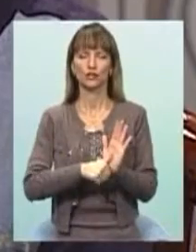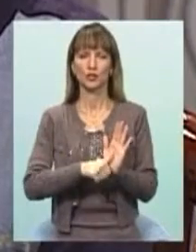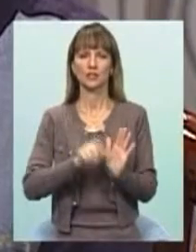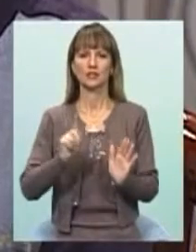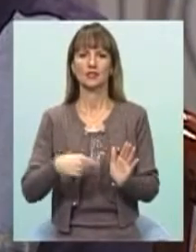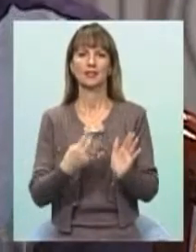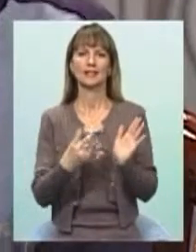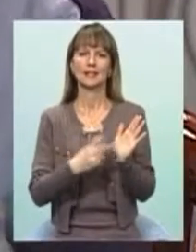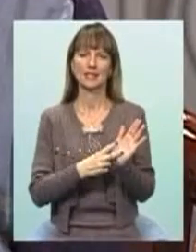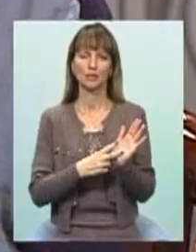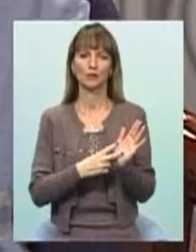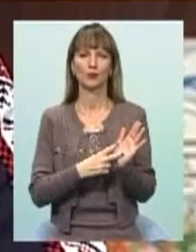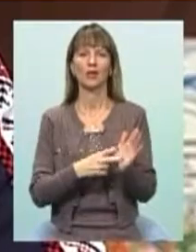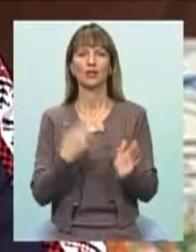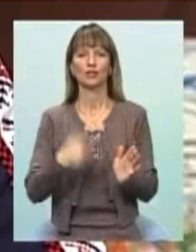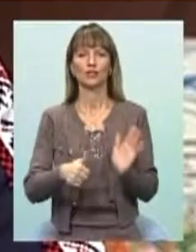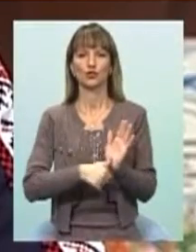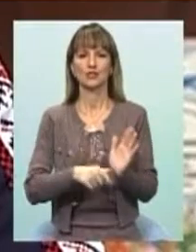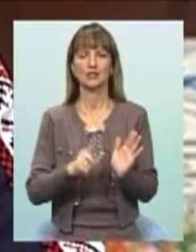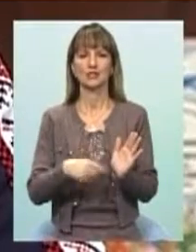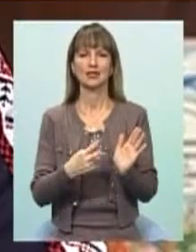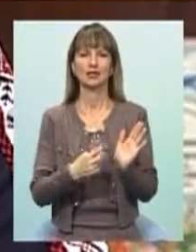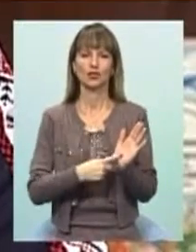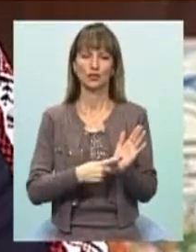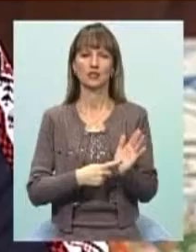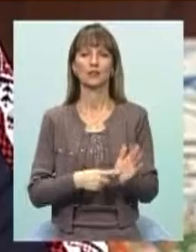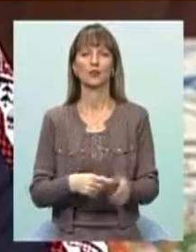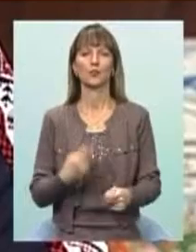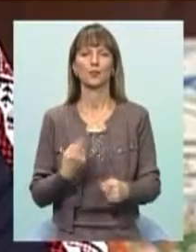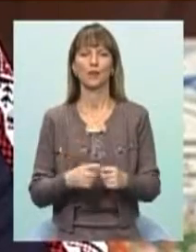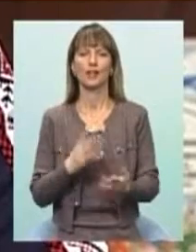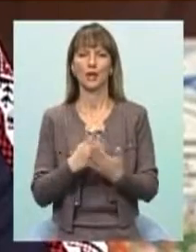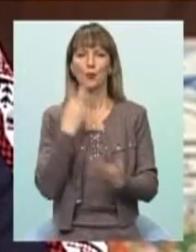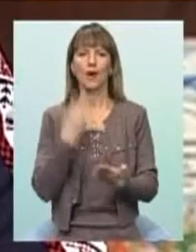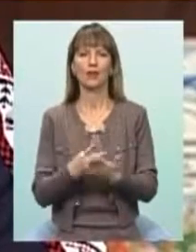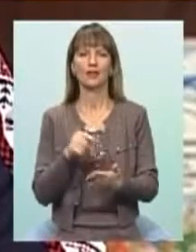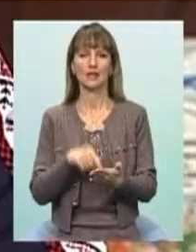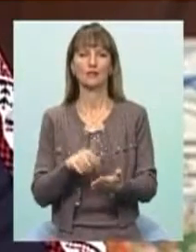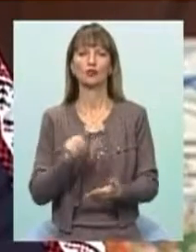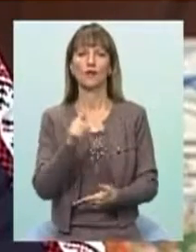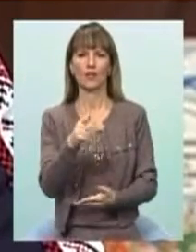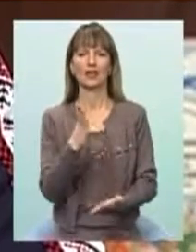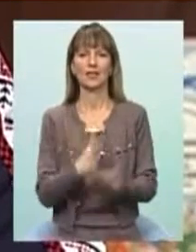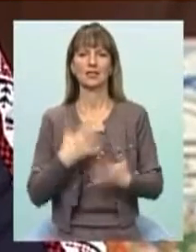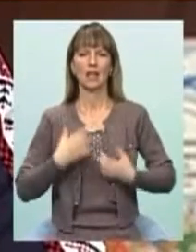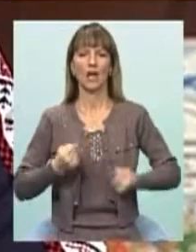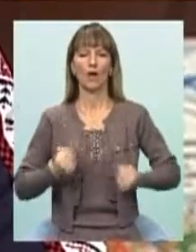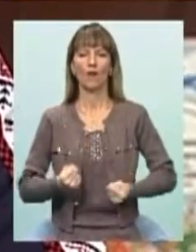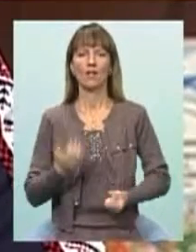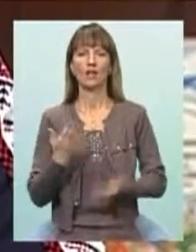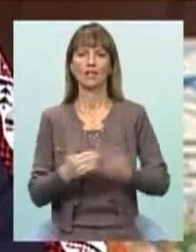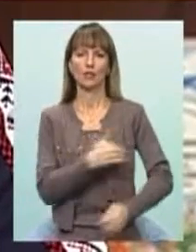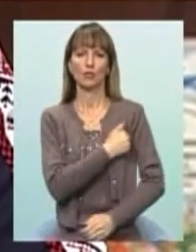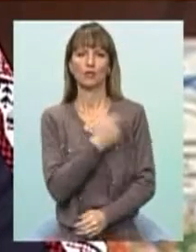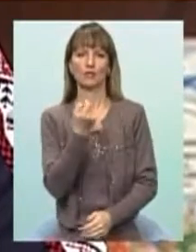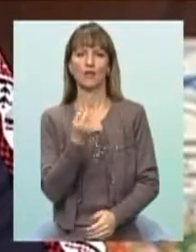36,7. Так, ну 36,6 або і 7 градусів. Це є показником тим, що ви є здоровими. Якщо температура трішки